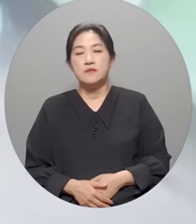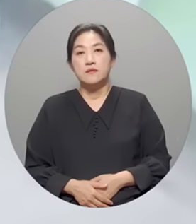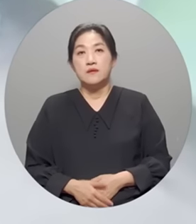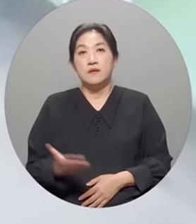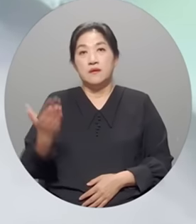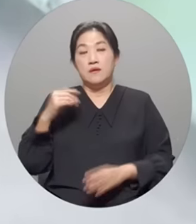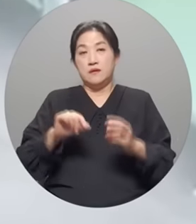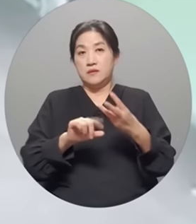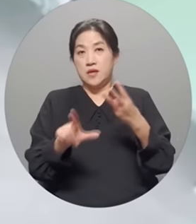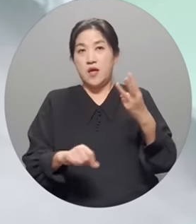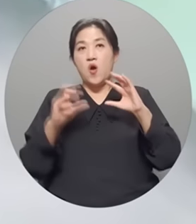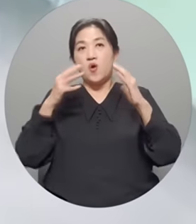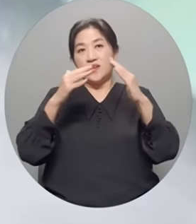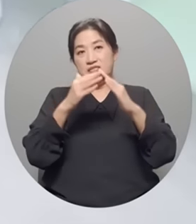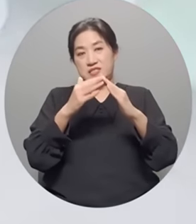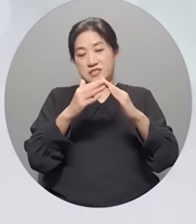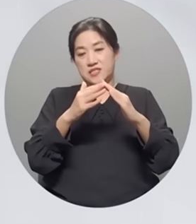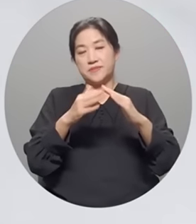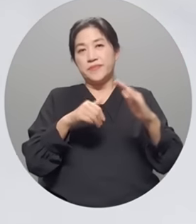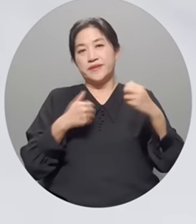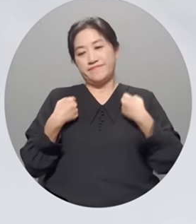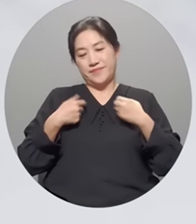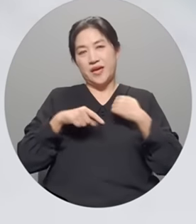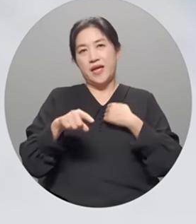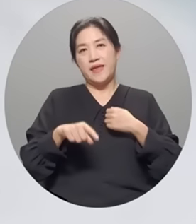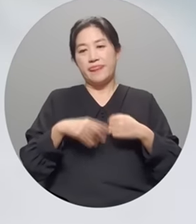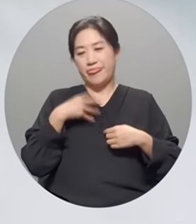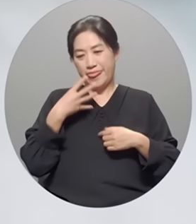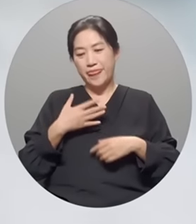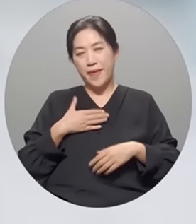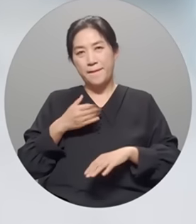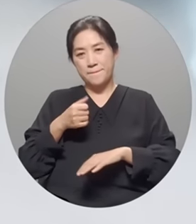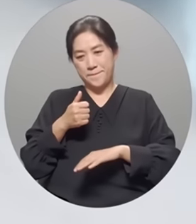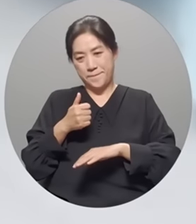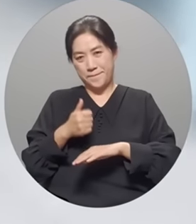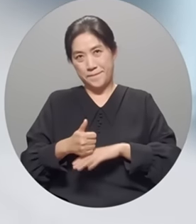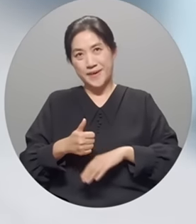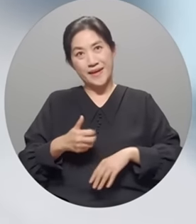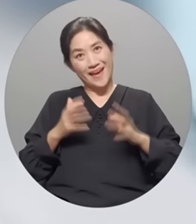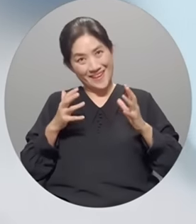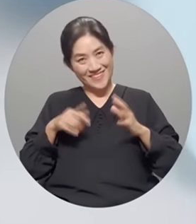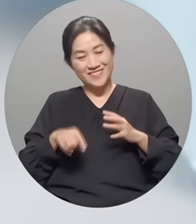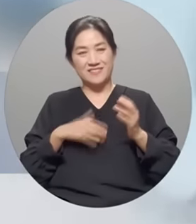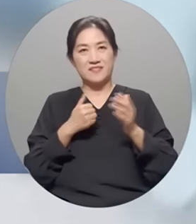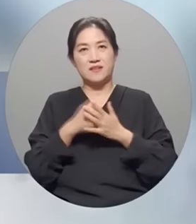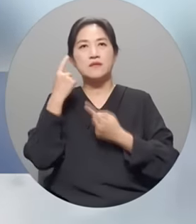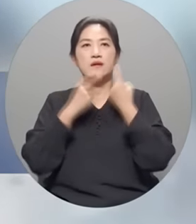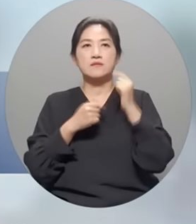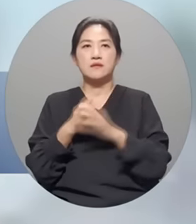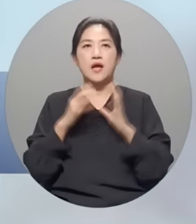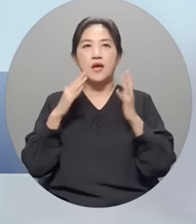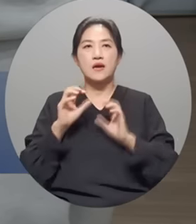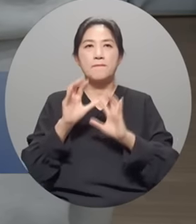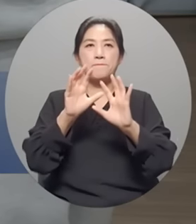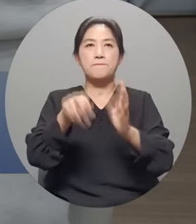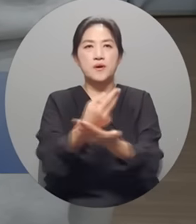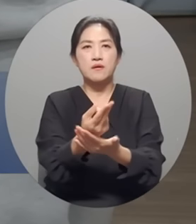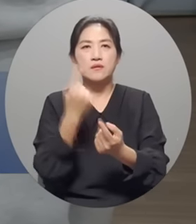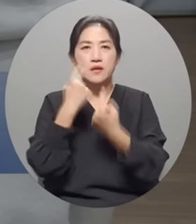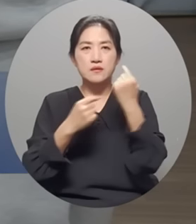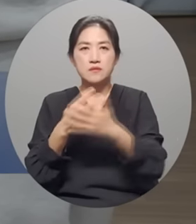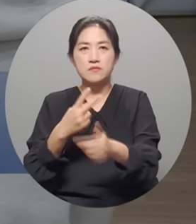지난 3월 어린이집에 간 4살짜리 막내 얼굴에 상처가 났다는 전화가 왔습니다. 아이가 미끄러져서 다쳤다고